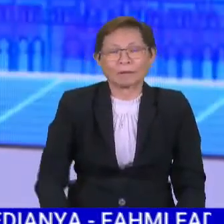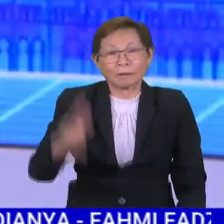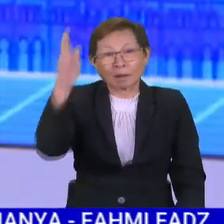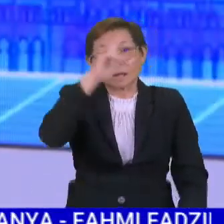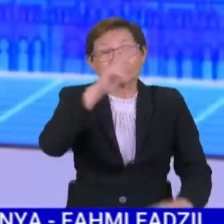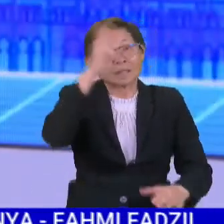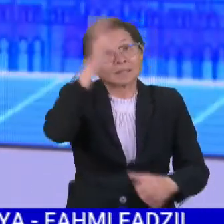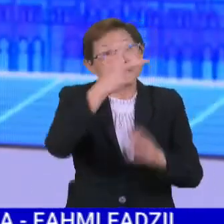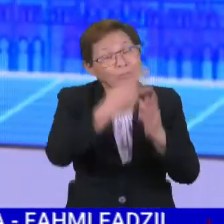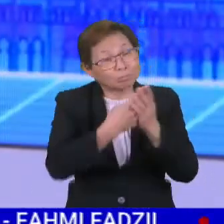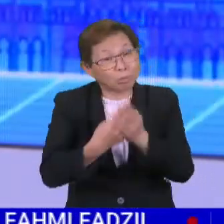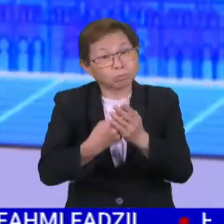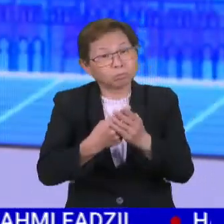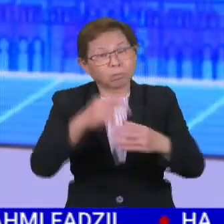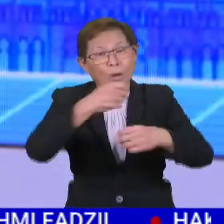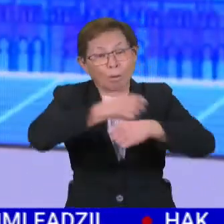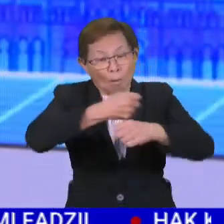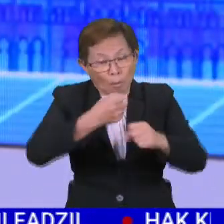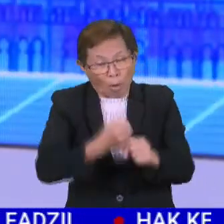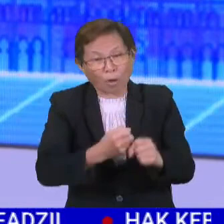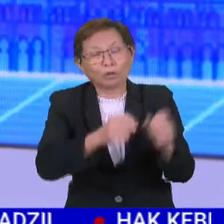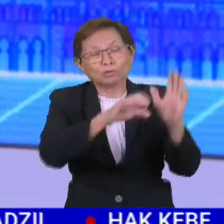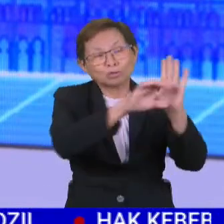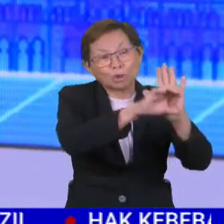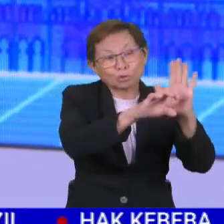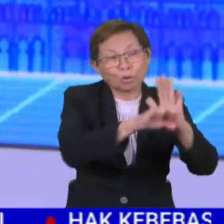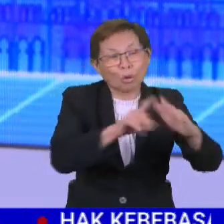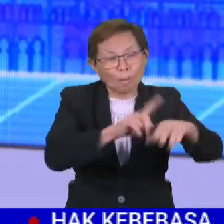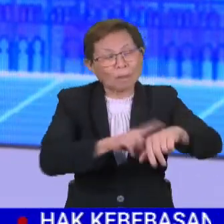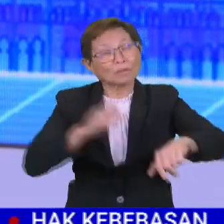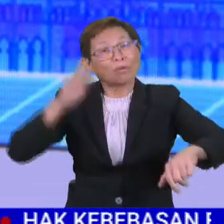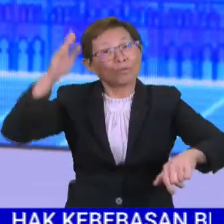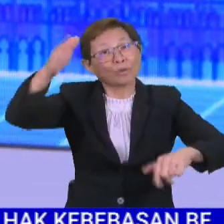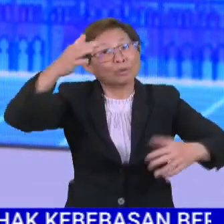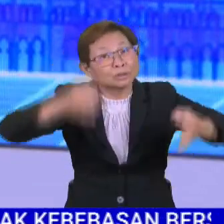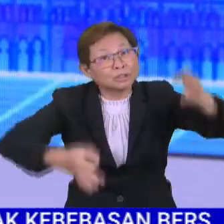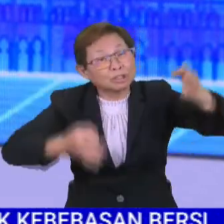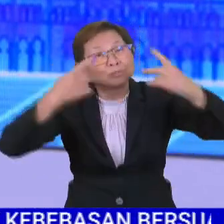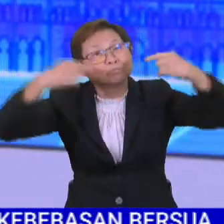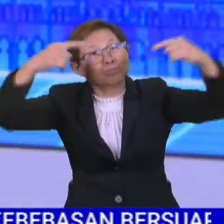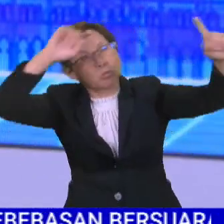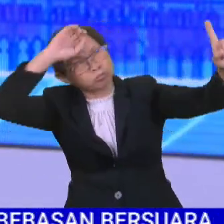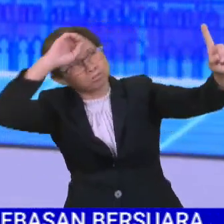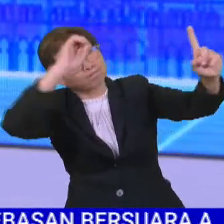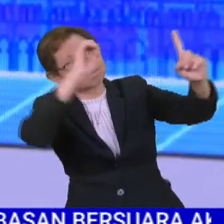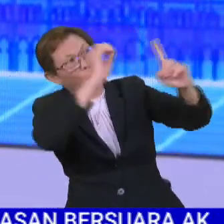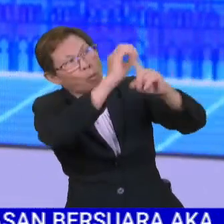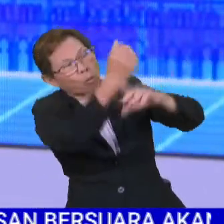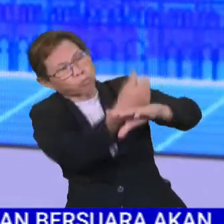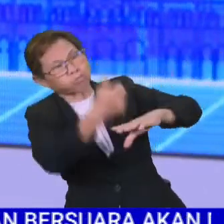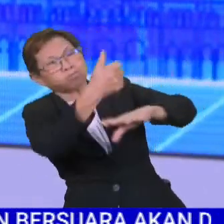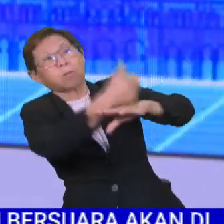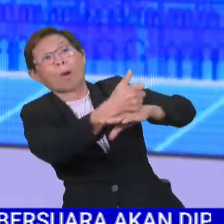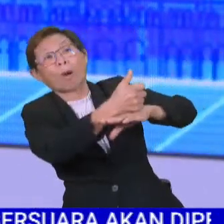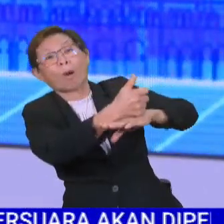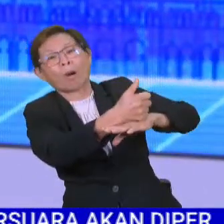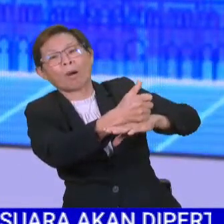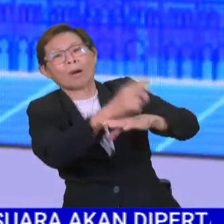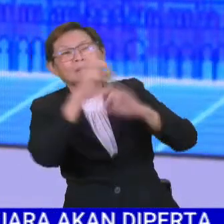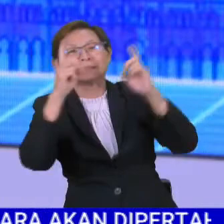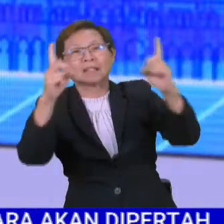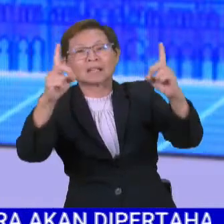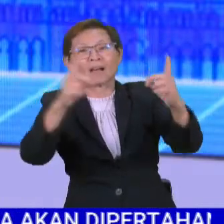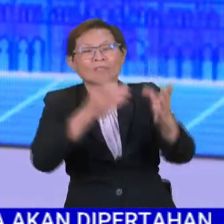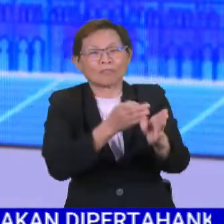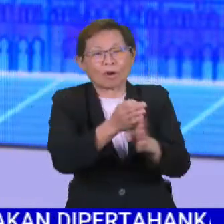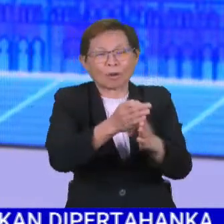Kerajaan perpaduan yang terbentuk boleh menjadi model pada masa hadapan sekiranya mencapai objektif penubuhannya. Dekan